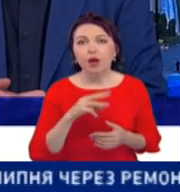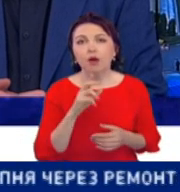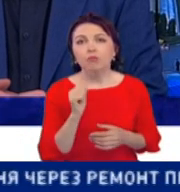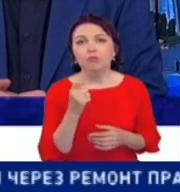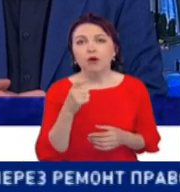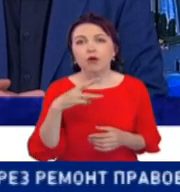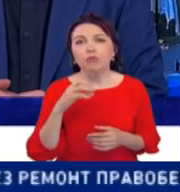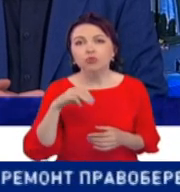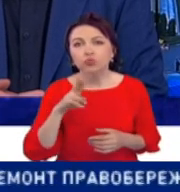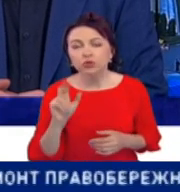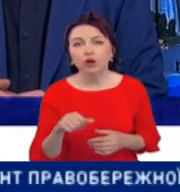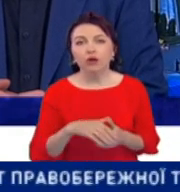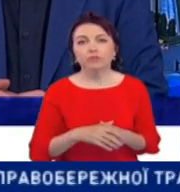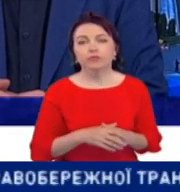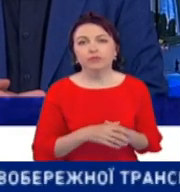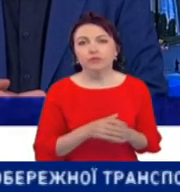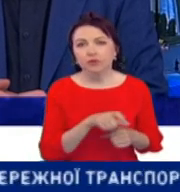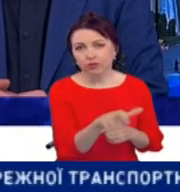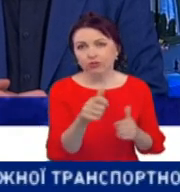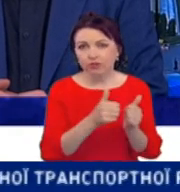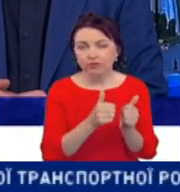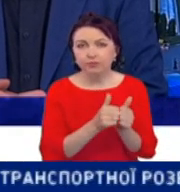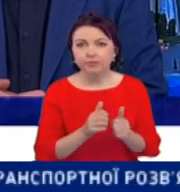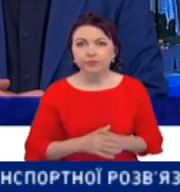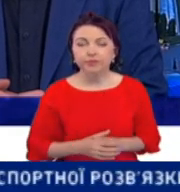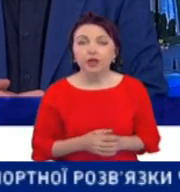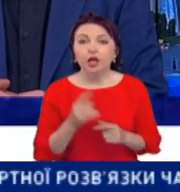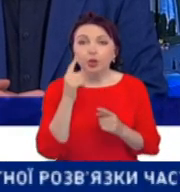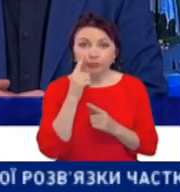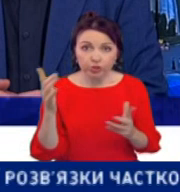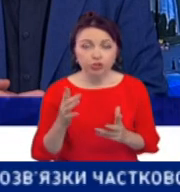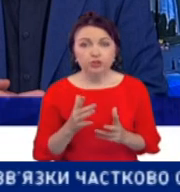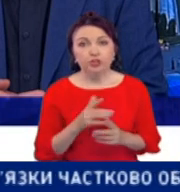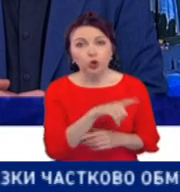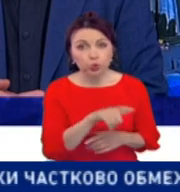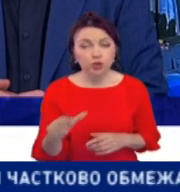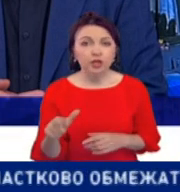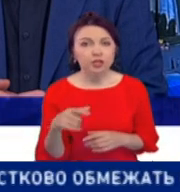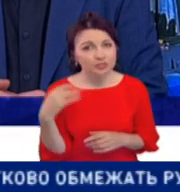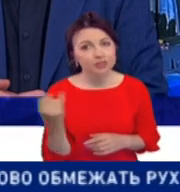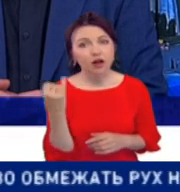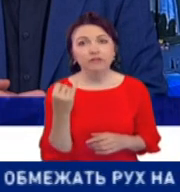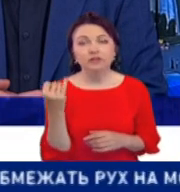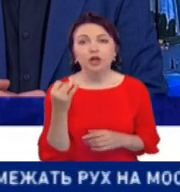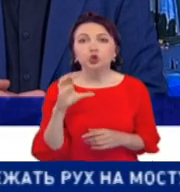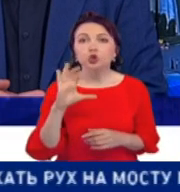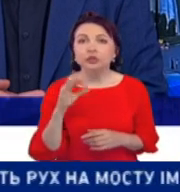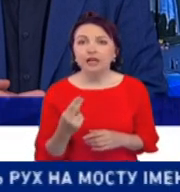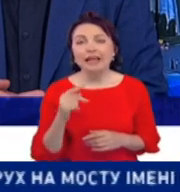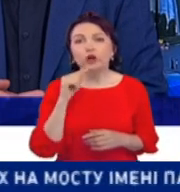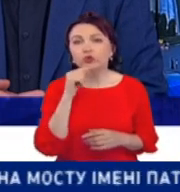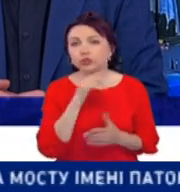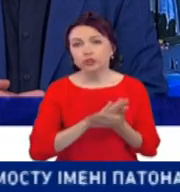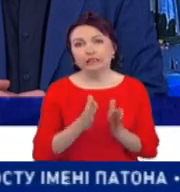там Муратова, от, то в більшості випадків людей цікавить взагалі соціально-економічний стан